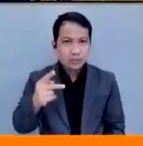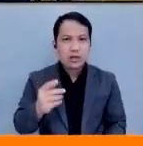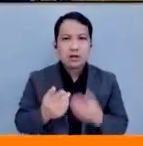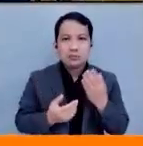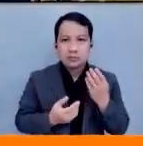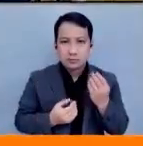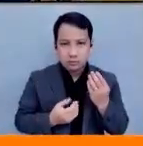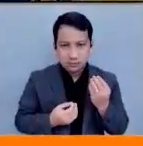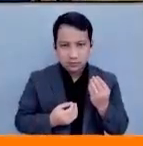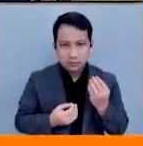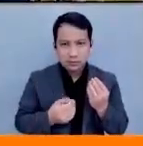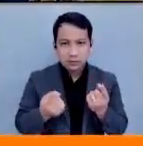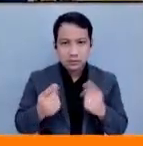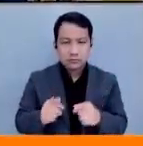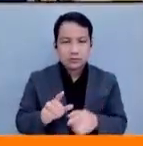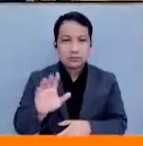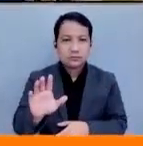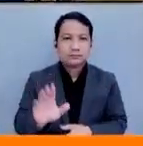ang sitwasyon dyan?